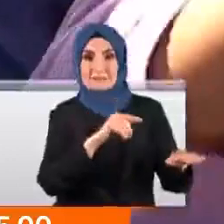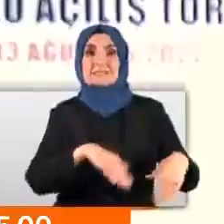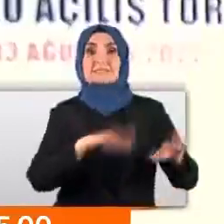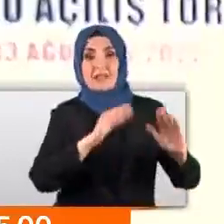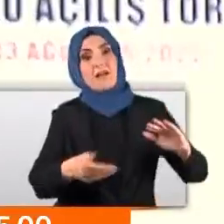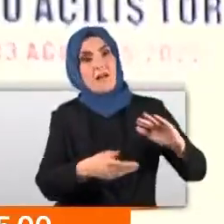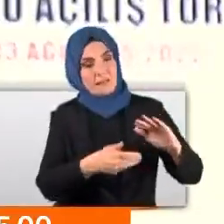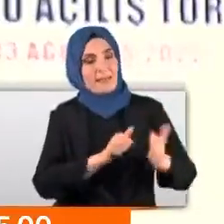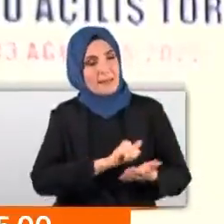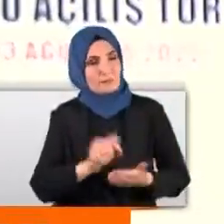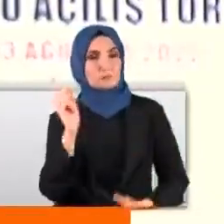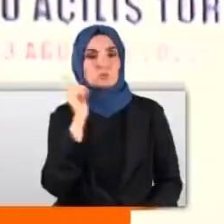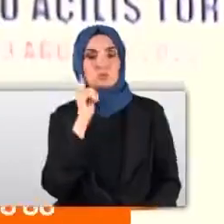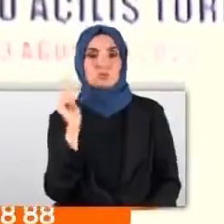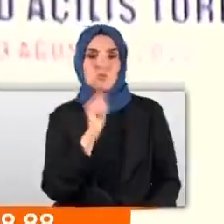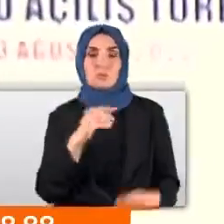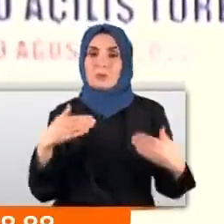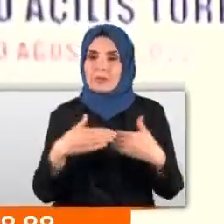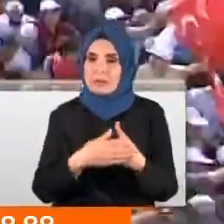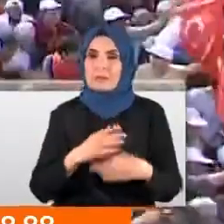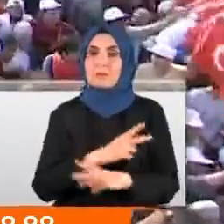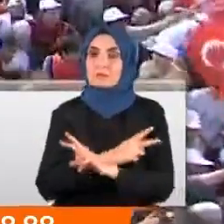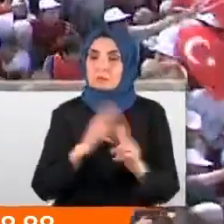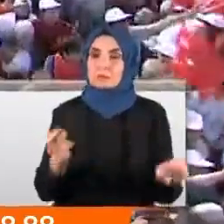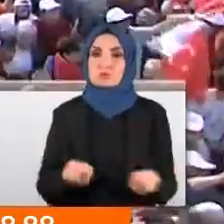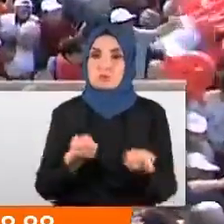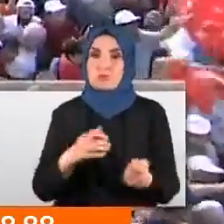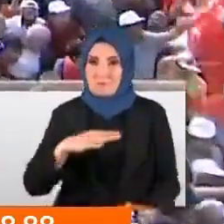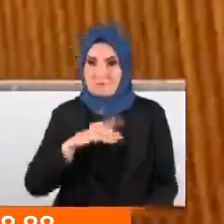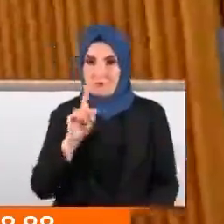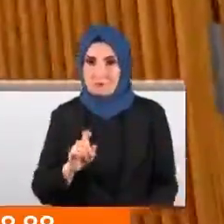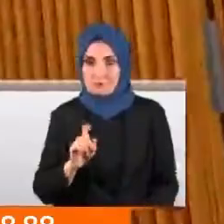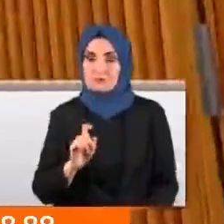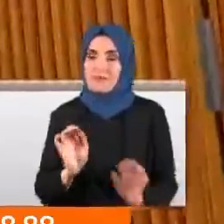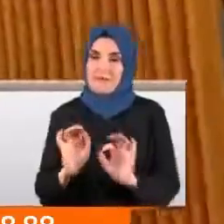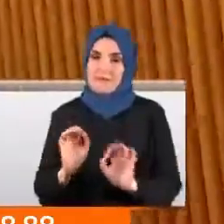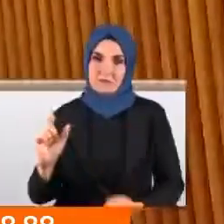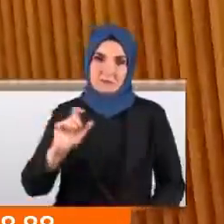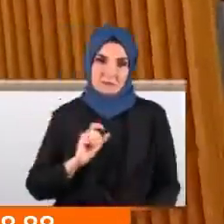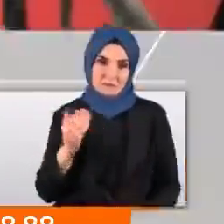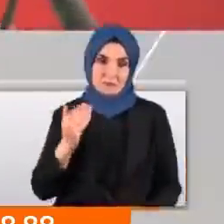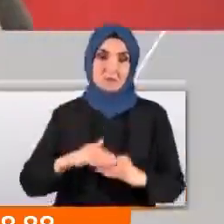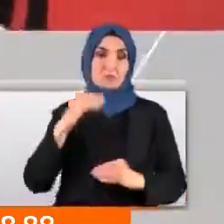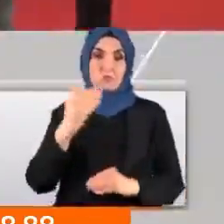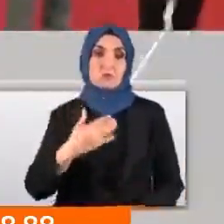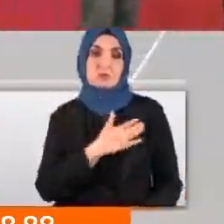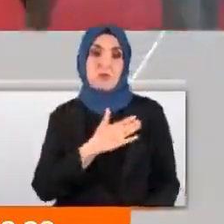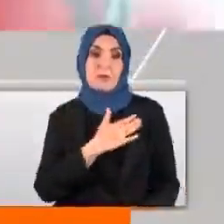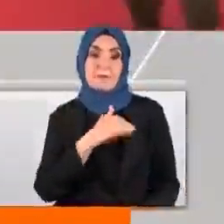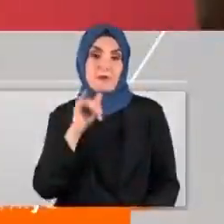de duysun. Gece gündüz çalışmaya var mıyız? Sonra sözü CHP'ye getirdi.